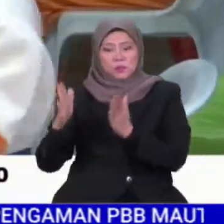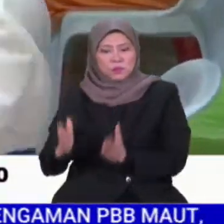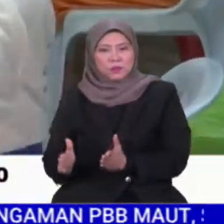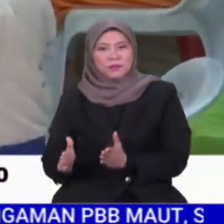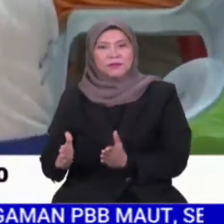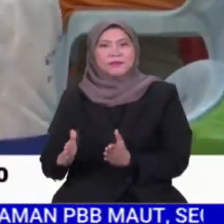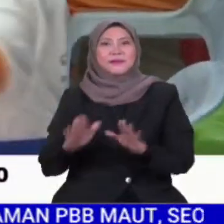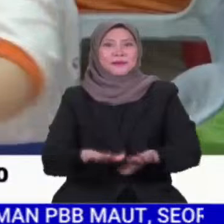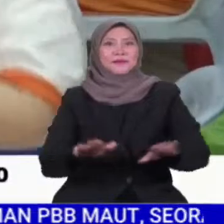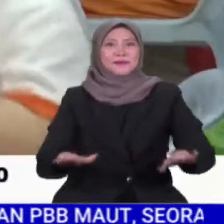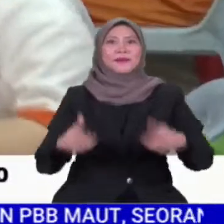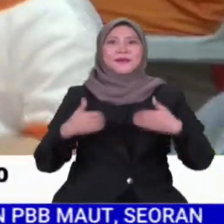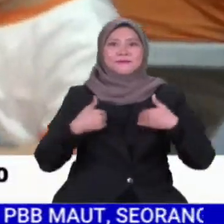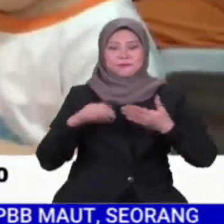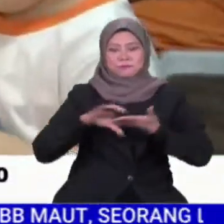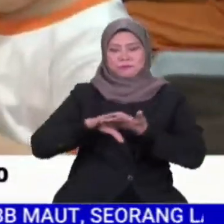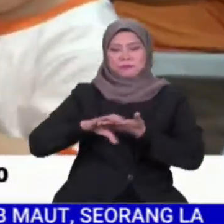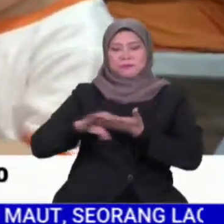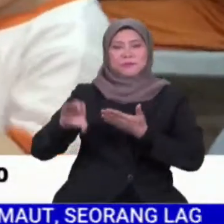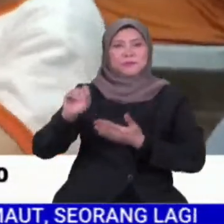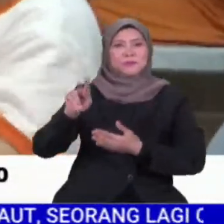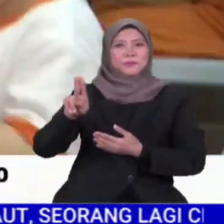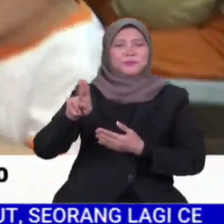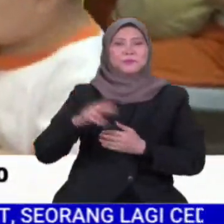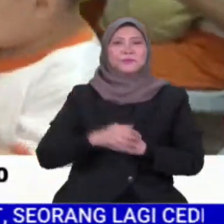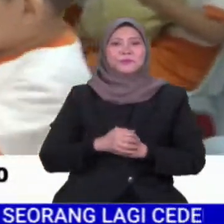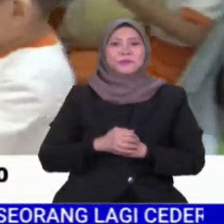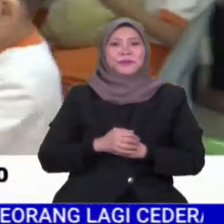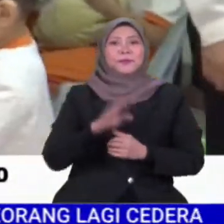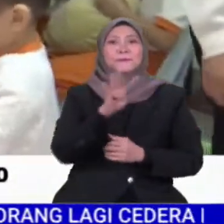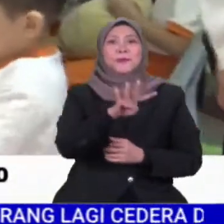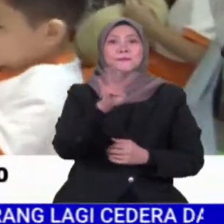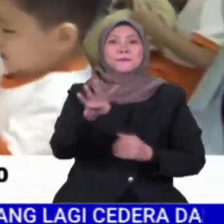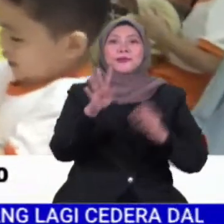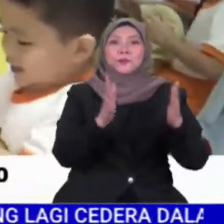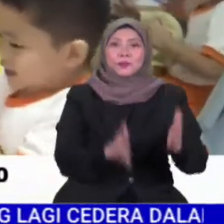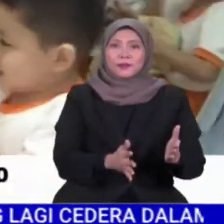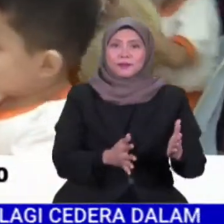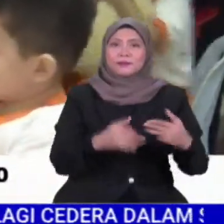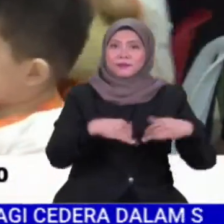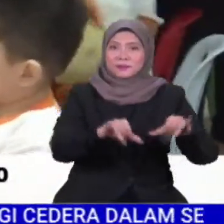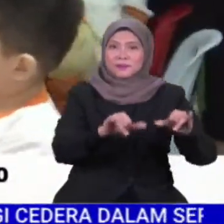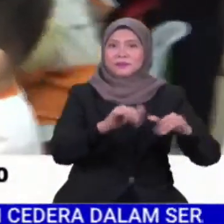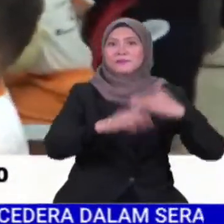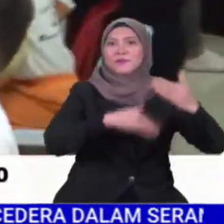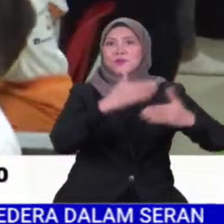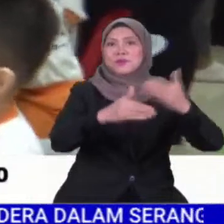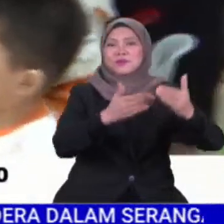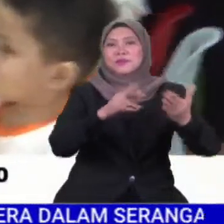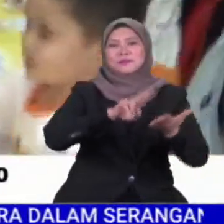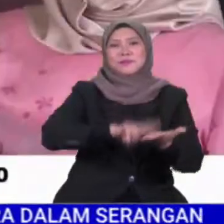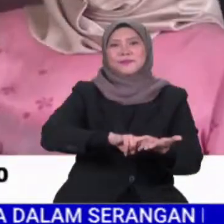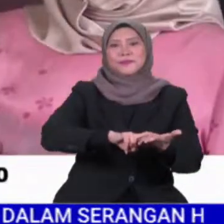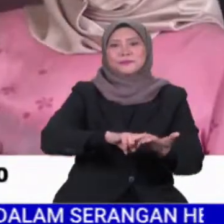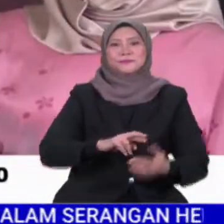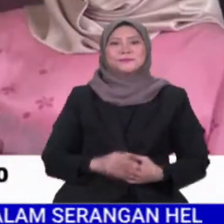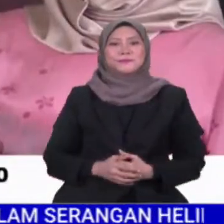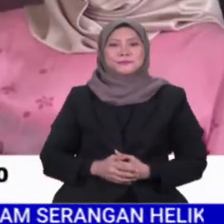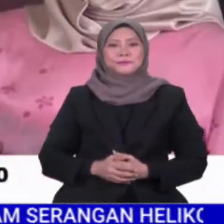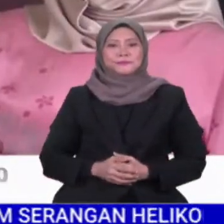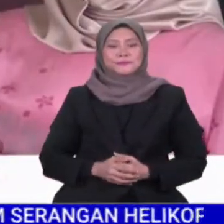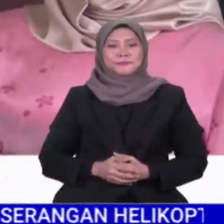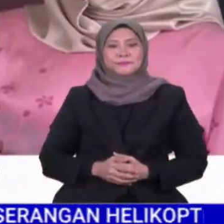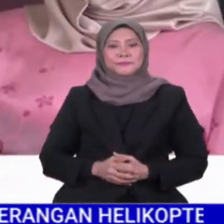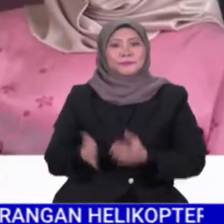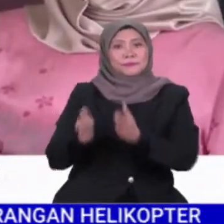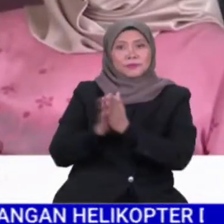kanak-kanak mempunyai kad orang kurang upaya dan 44 orang masih dalam proses pendaftaran. Bila kita